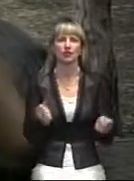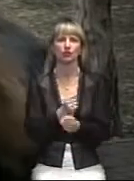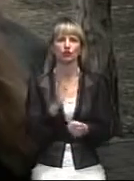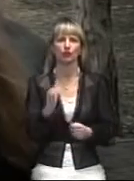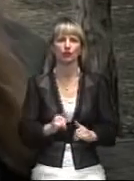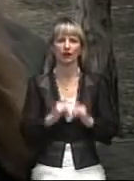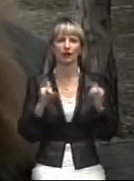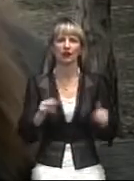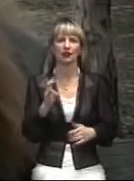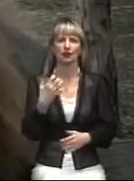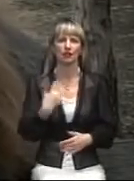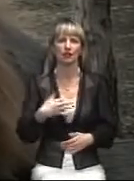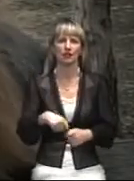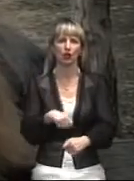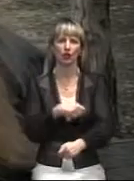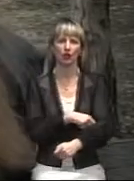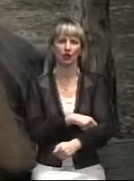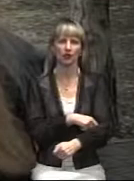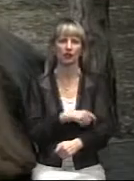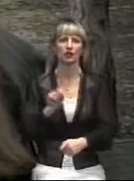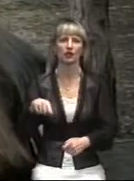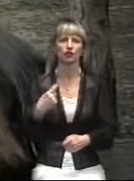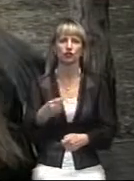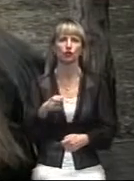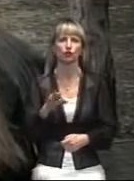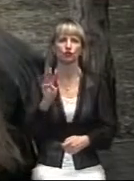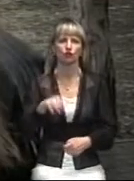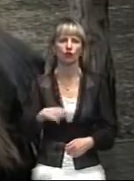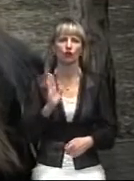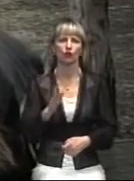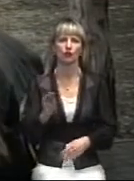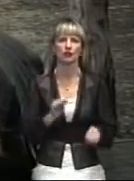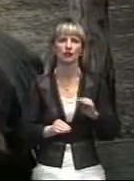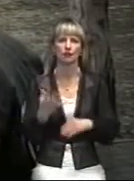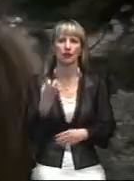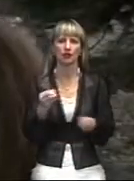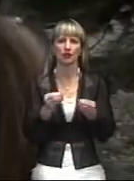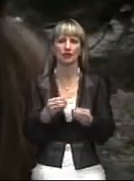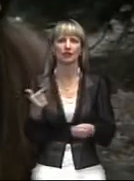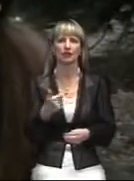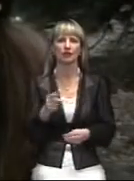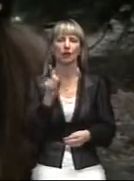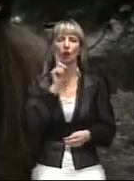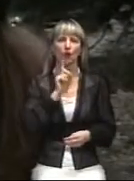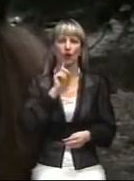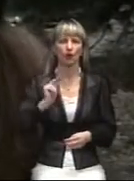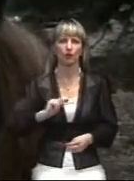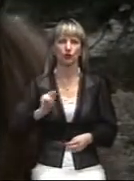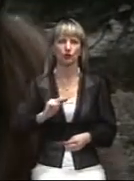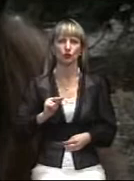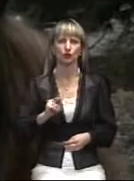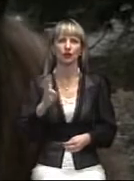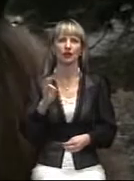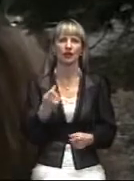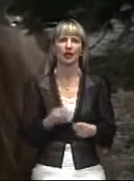буде перевищена на 50 км на годину, то штраф буде вже складати 510 гривень. Поки працює на